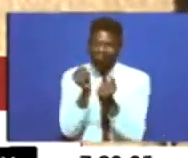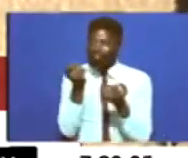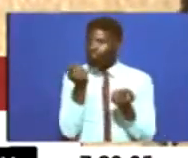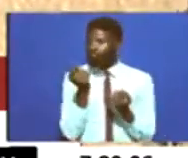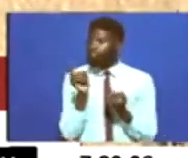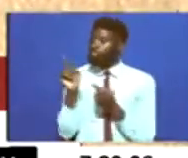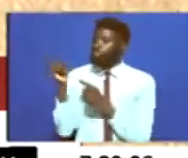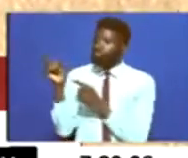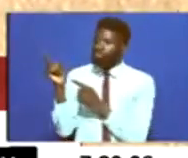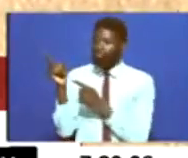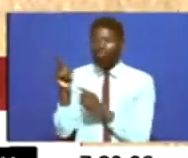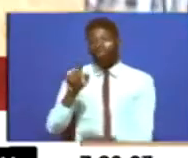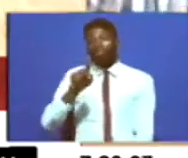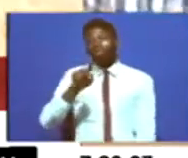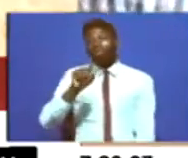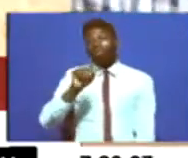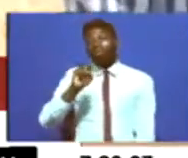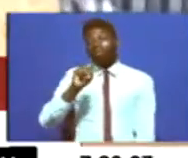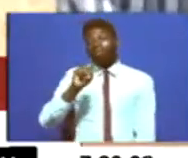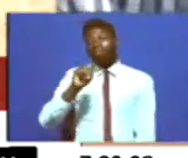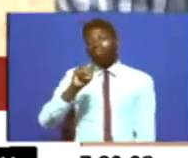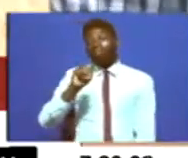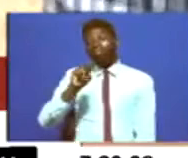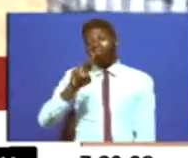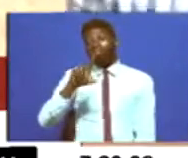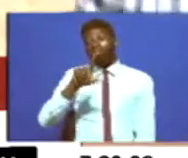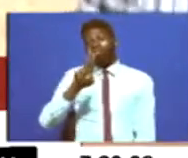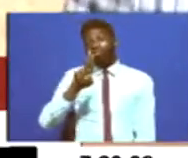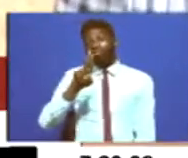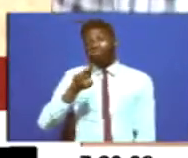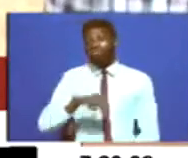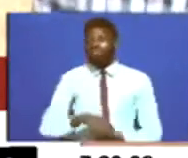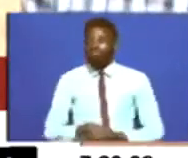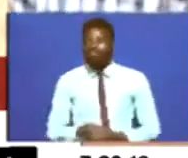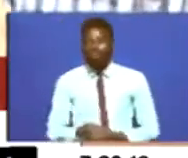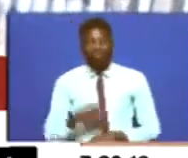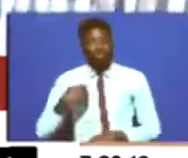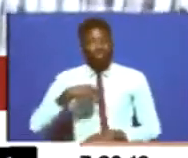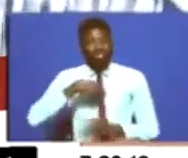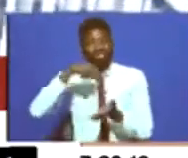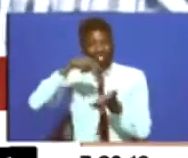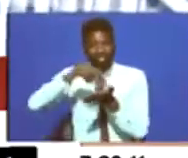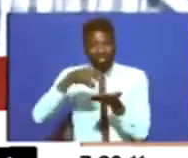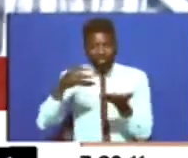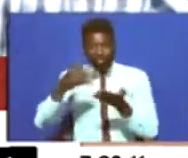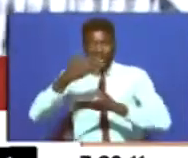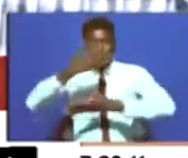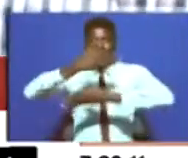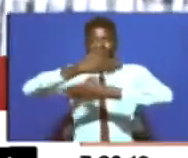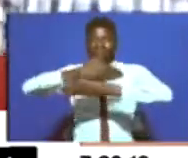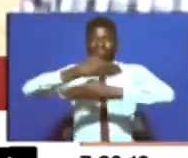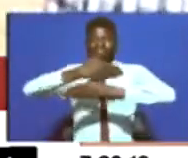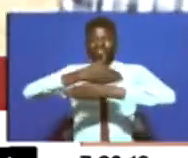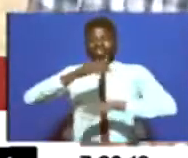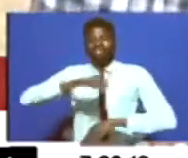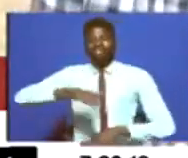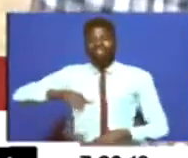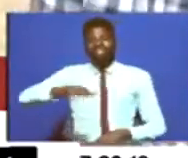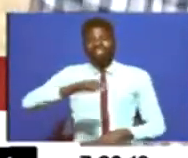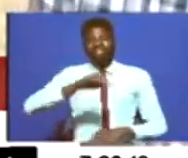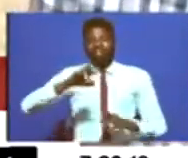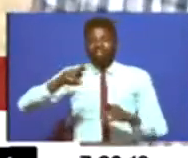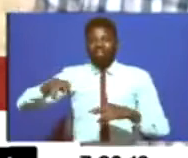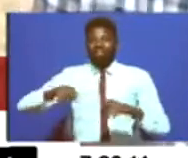polisi cha Kamulu kabla ya kushtakiwa. Where we are standing right now is at the riparian which is just the river.